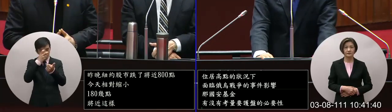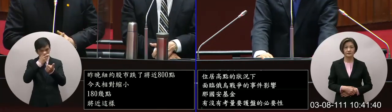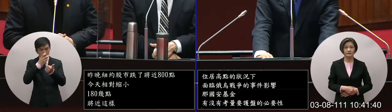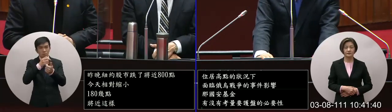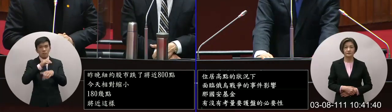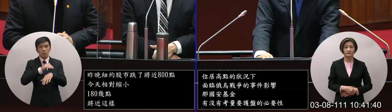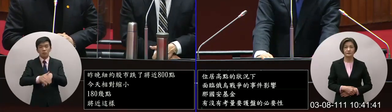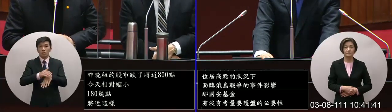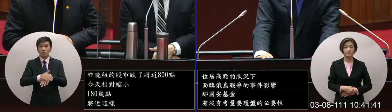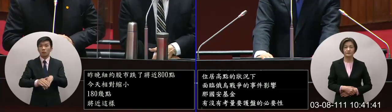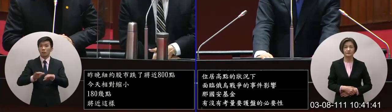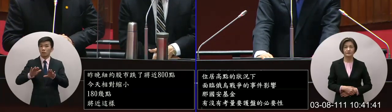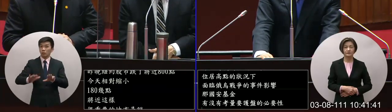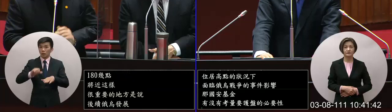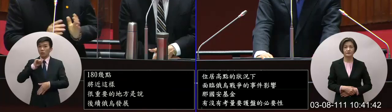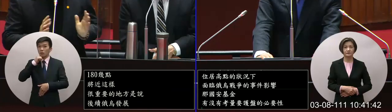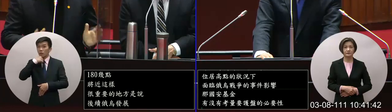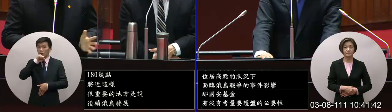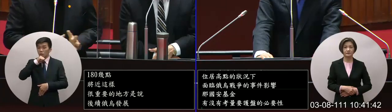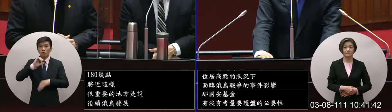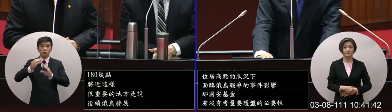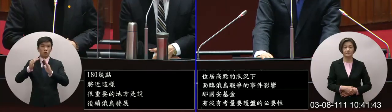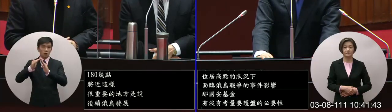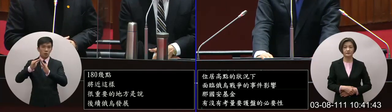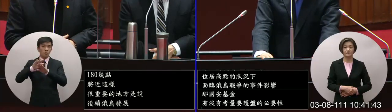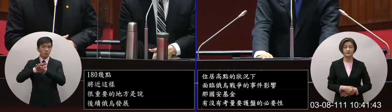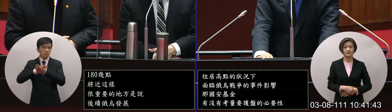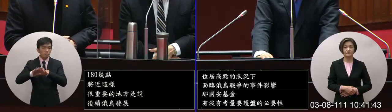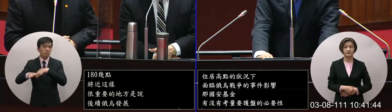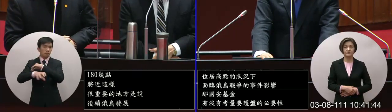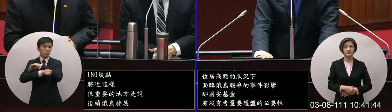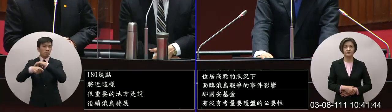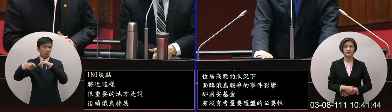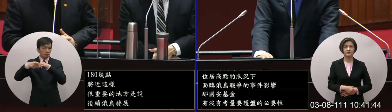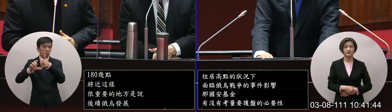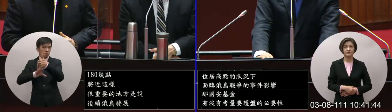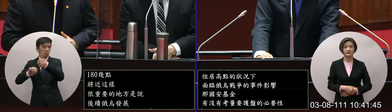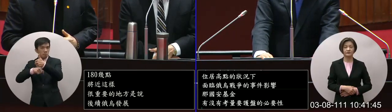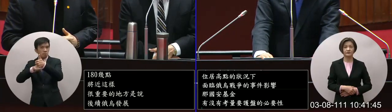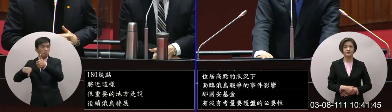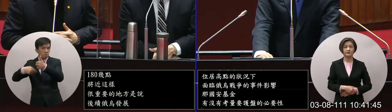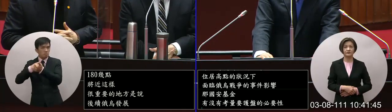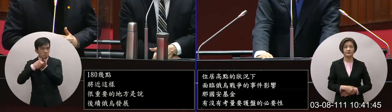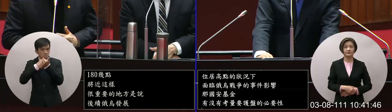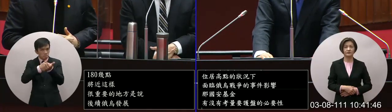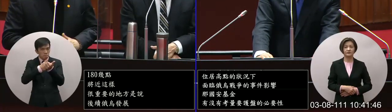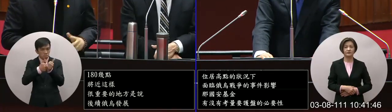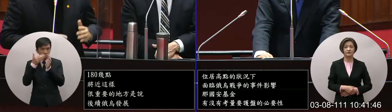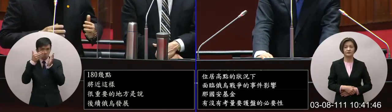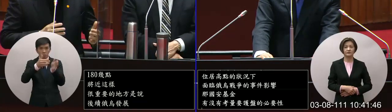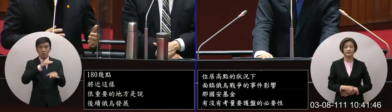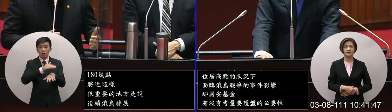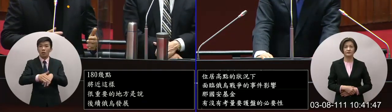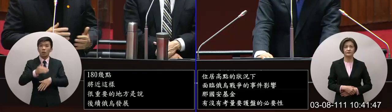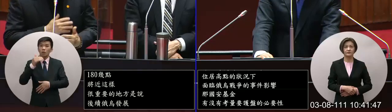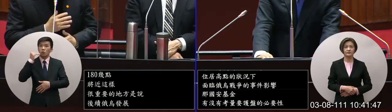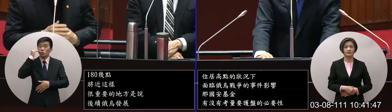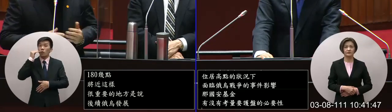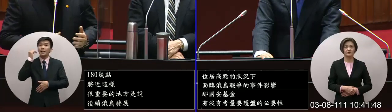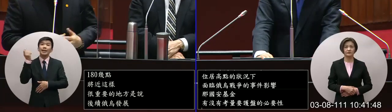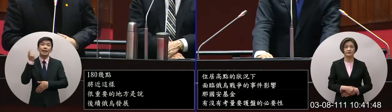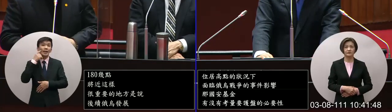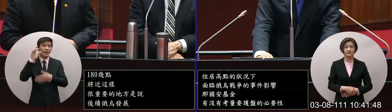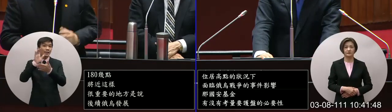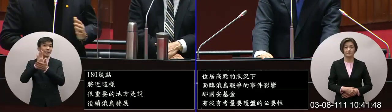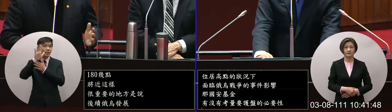我们国安基金相关的幕僚也密切在注意这一件事情的发展。未来如果有必要，比如说发生国